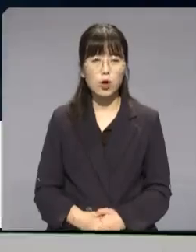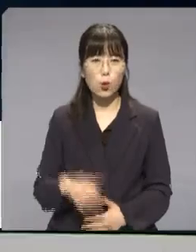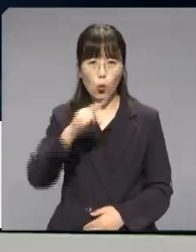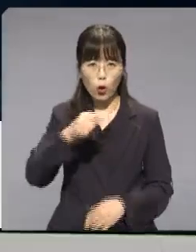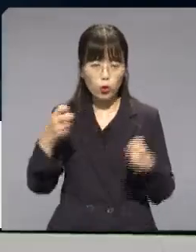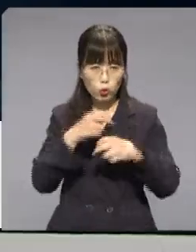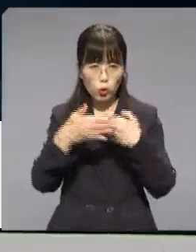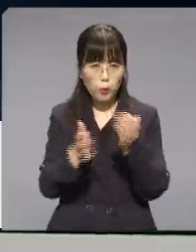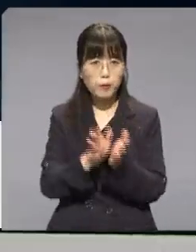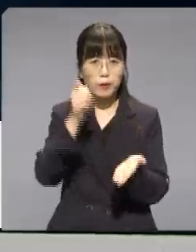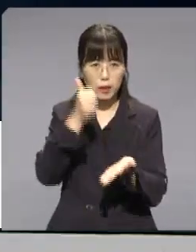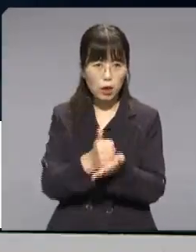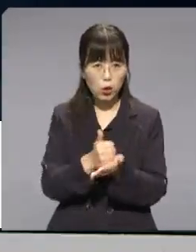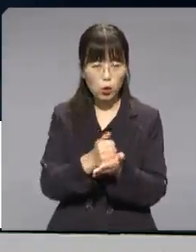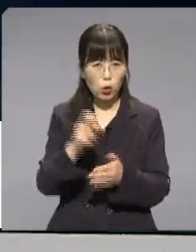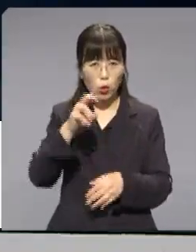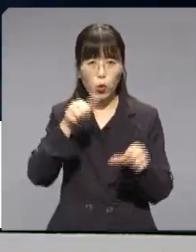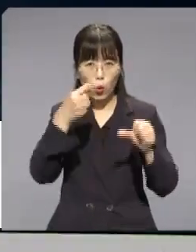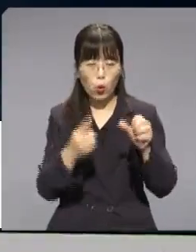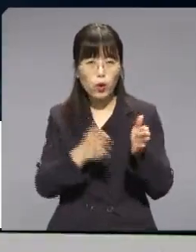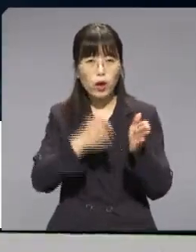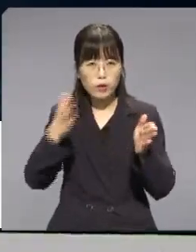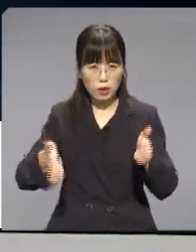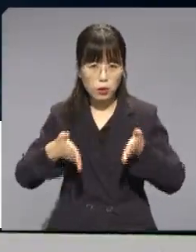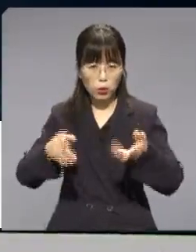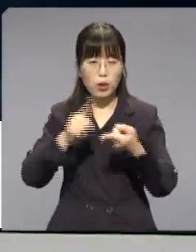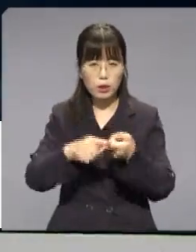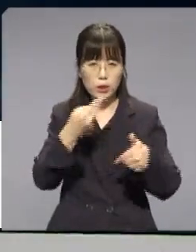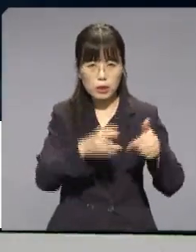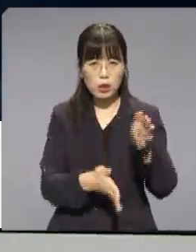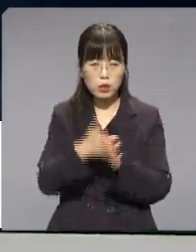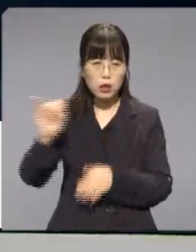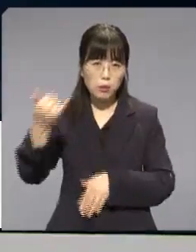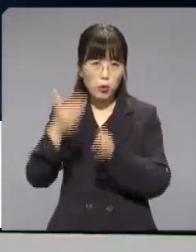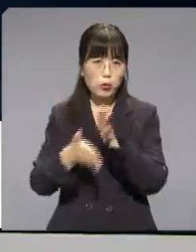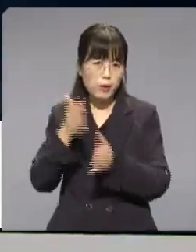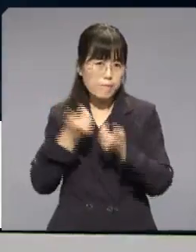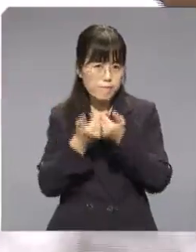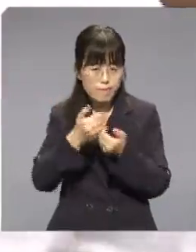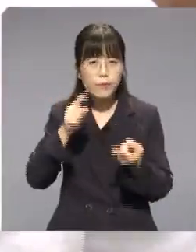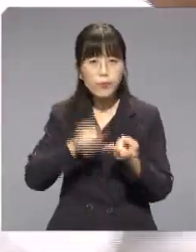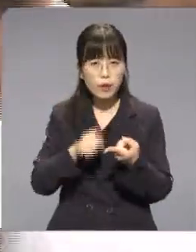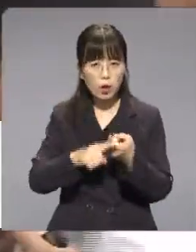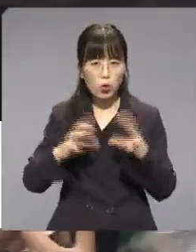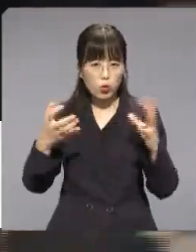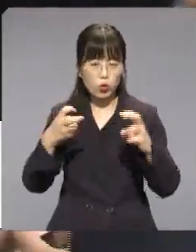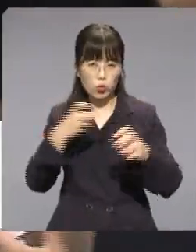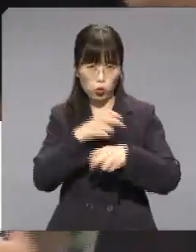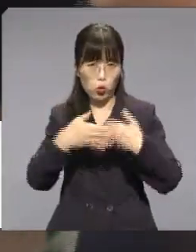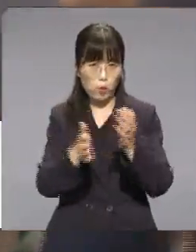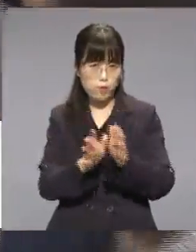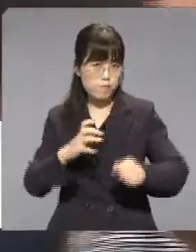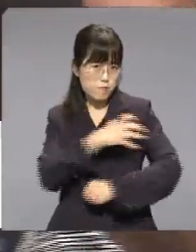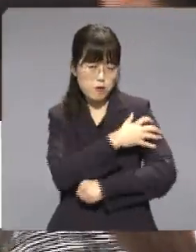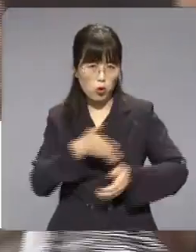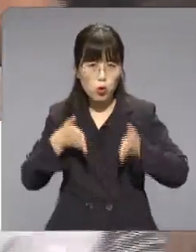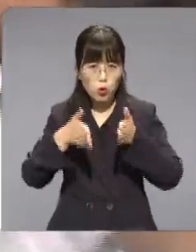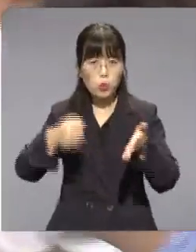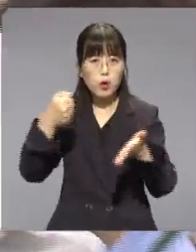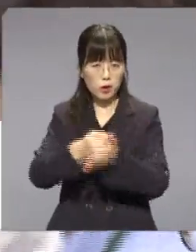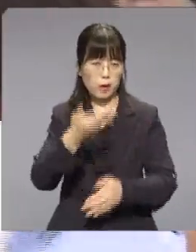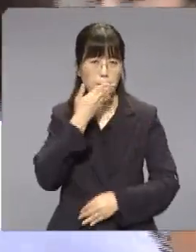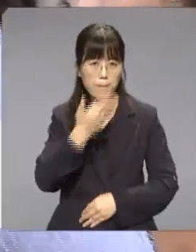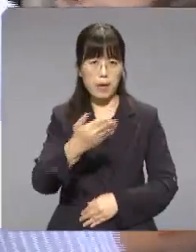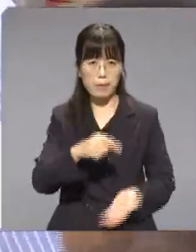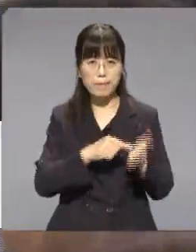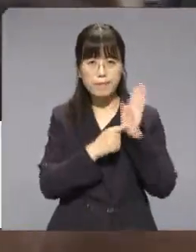원희룡 국토교통부 장관은 5호선 연장 노선을 두고 인천시와 김포시의 갈등에 대해 국토부 직권으로 노선을 결정할 수